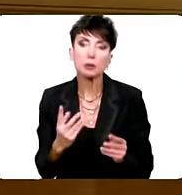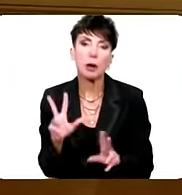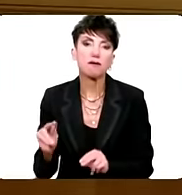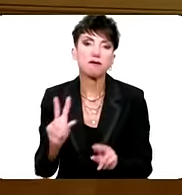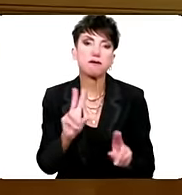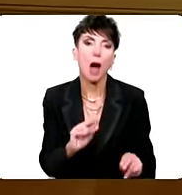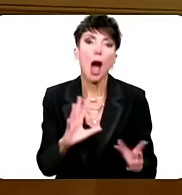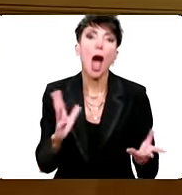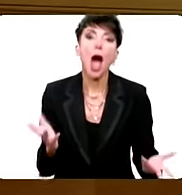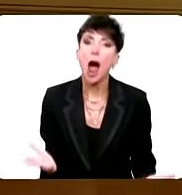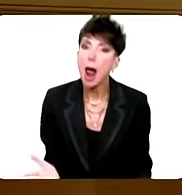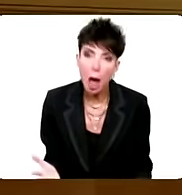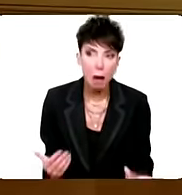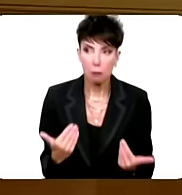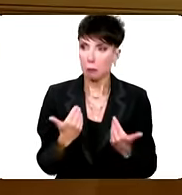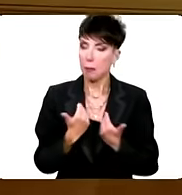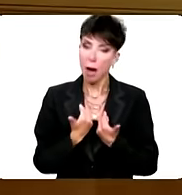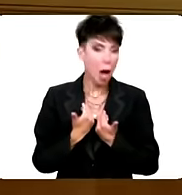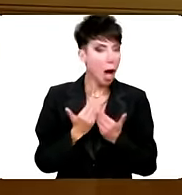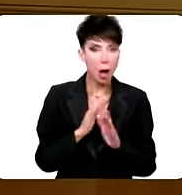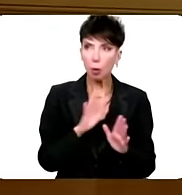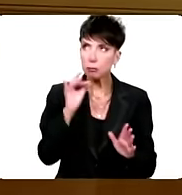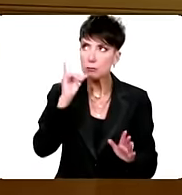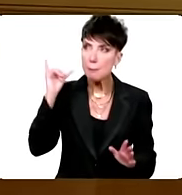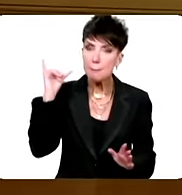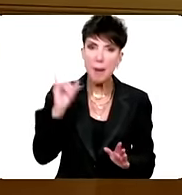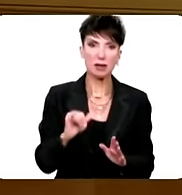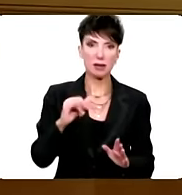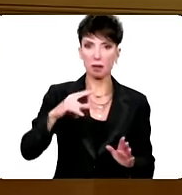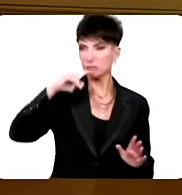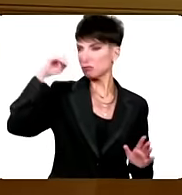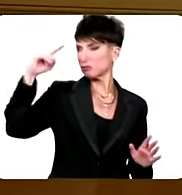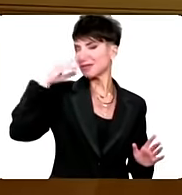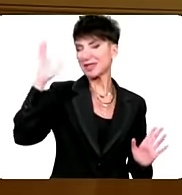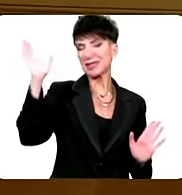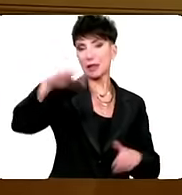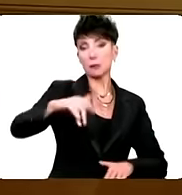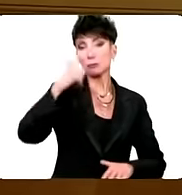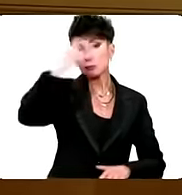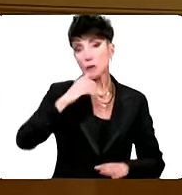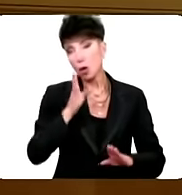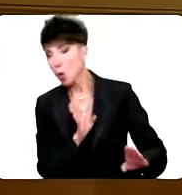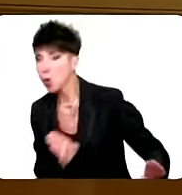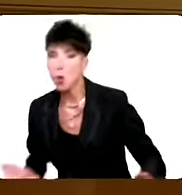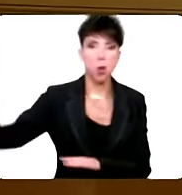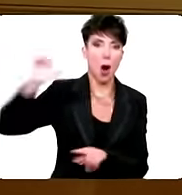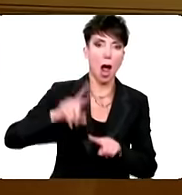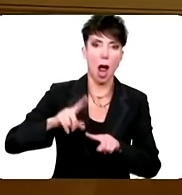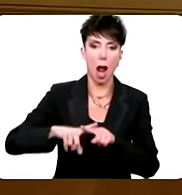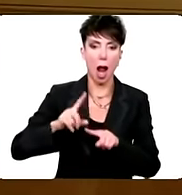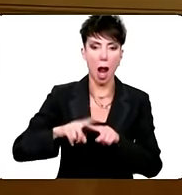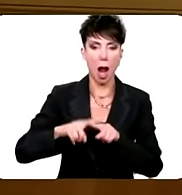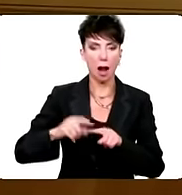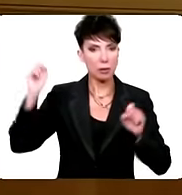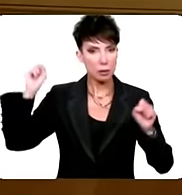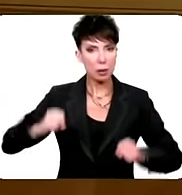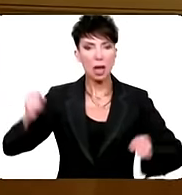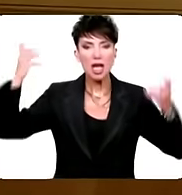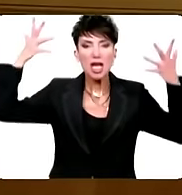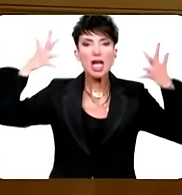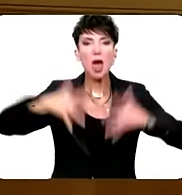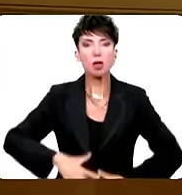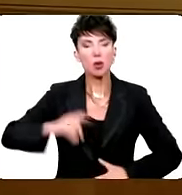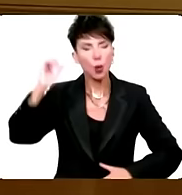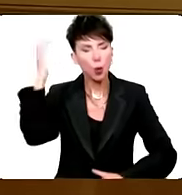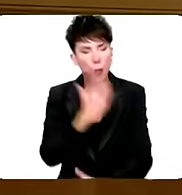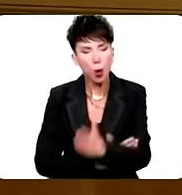περιόδους με οποιαδήποτε αλαζονία. Χρέος μου είναι να γυρίσω όλη την Ελλάδα. Τη γύρισα, ίδρωσα τη φανέλα, όπως το κάνω